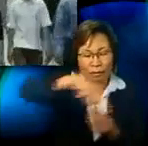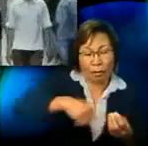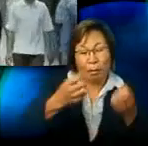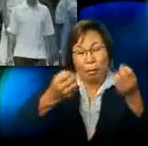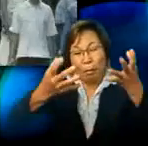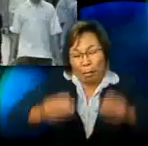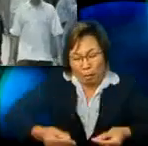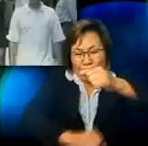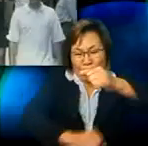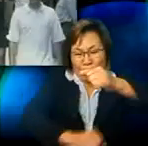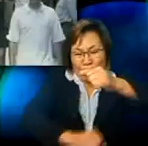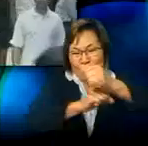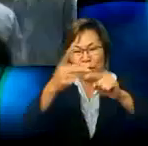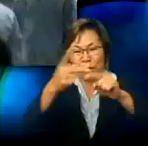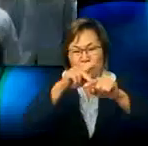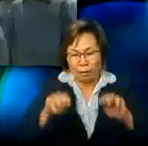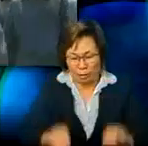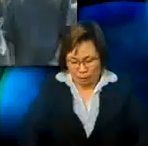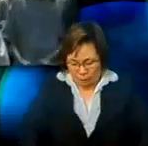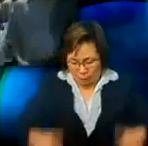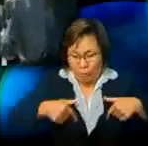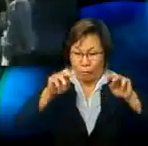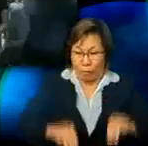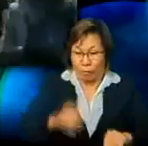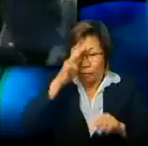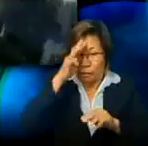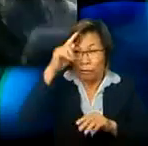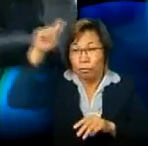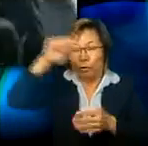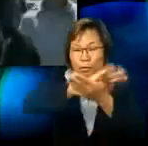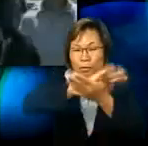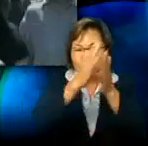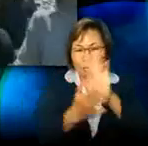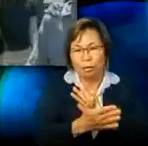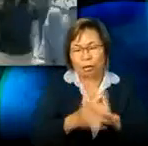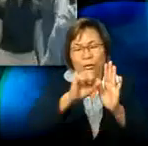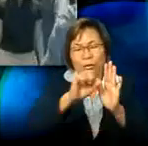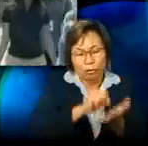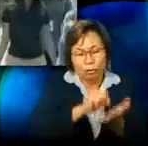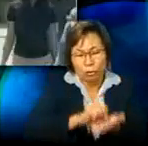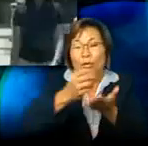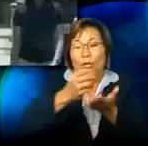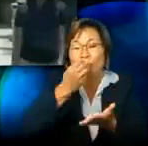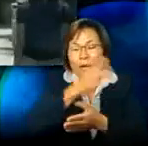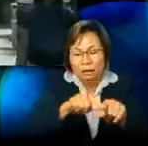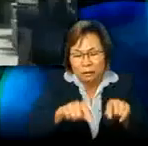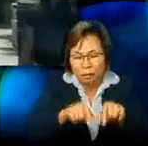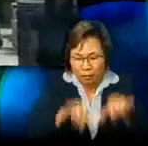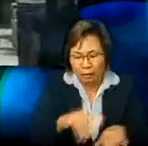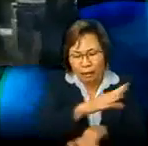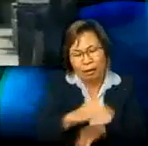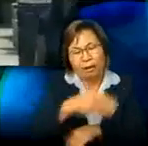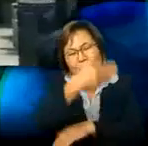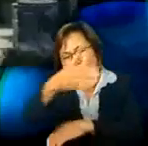Alam sekitar banyak memberi sumbangan kepada kehidupan manusia. Ciptaan Tuhan ini menjadi sumber makanan, tempat tinggal